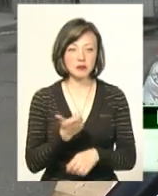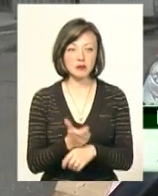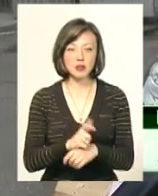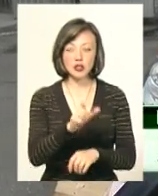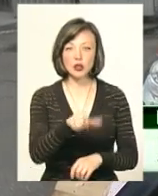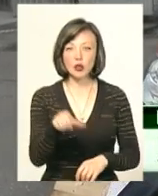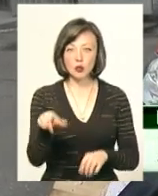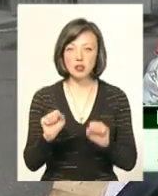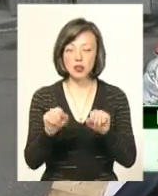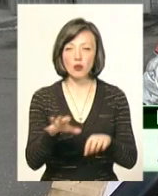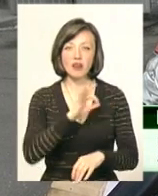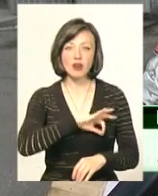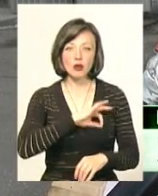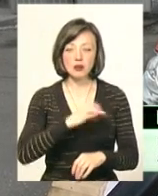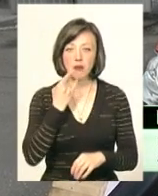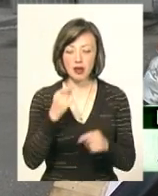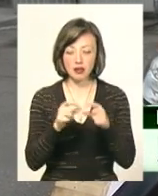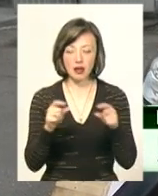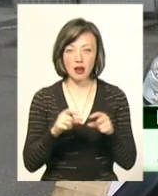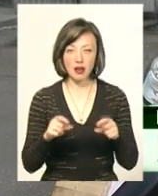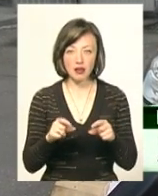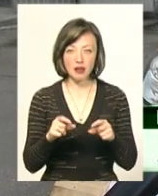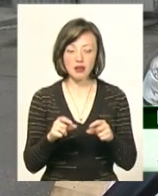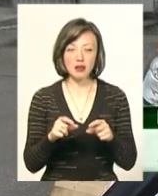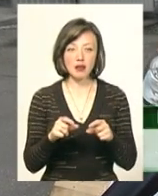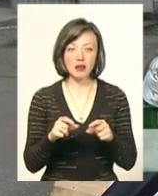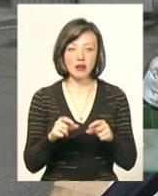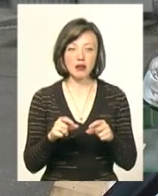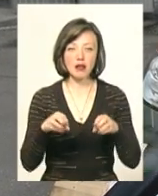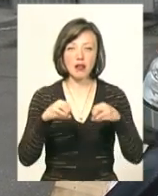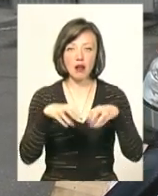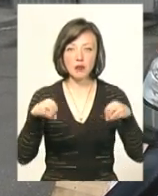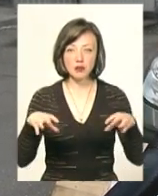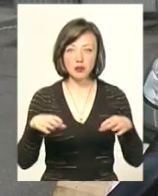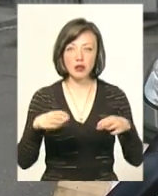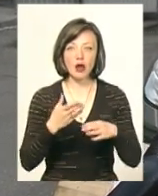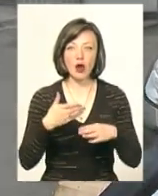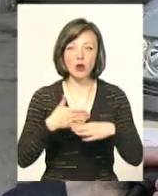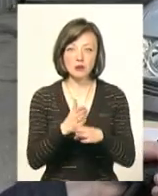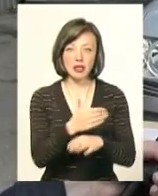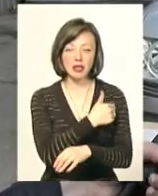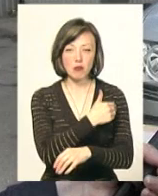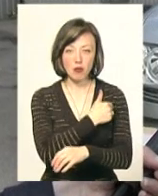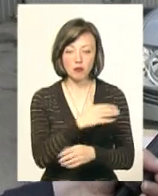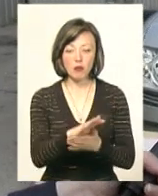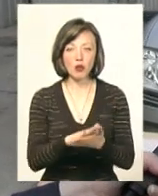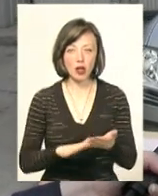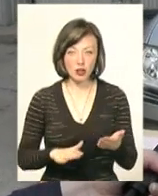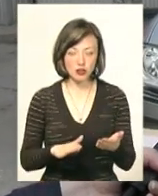здають використані батарейки, люмінесцентні лампочки, розбиті градусники. В